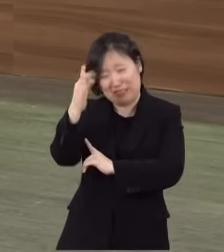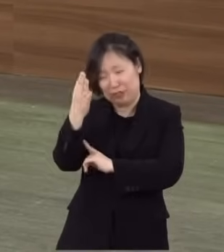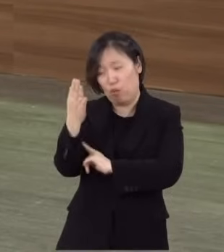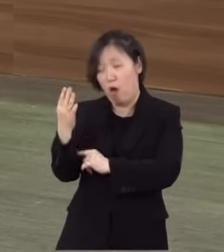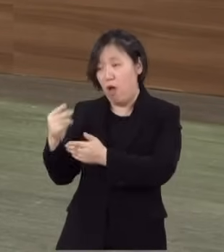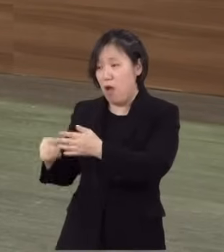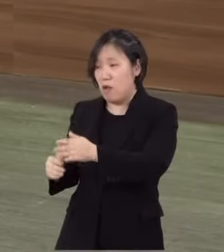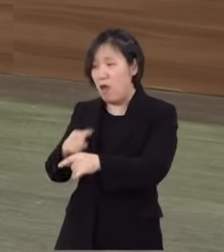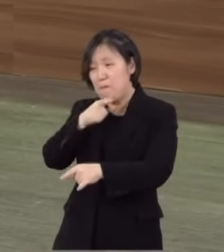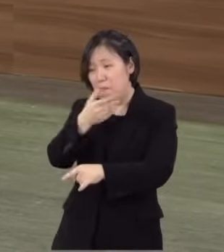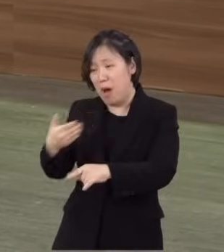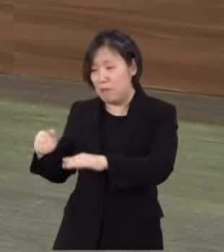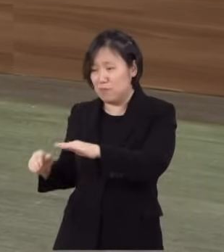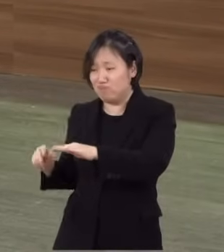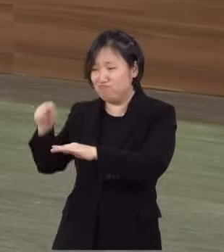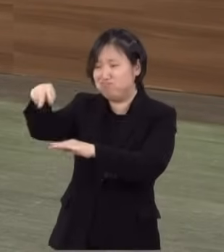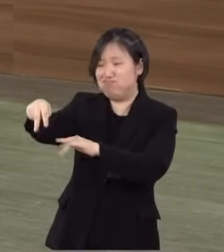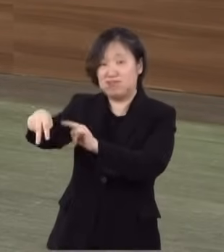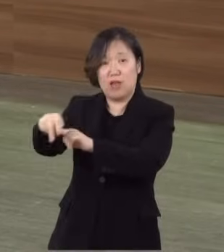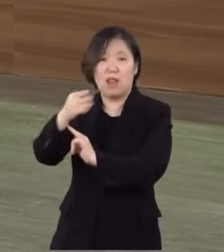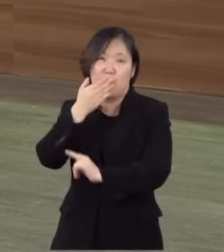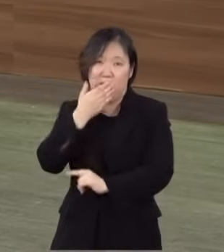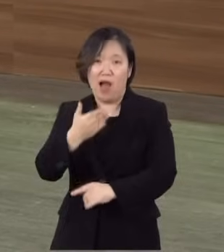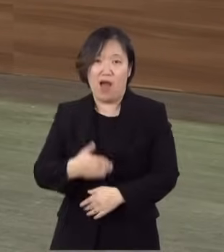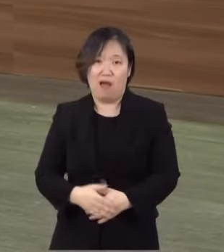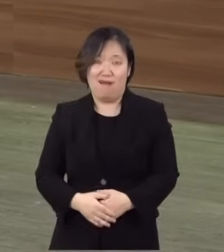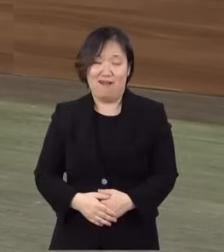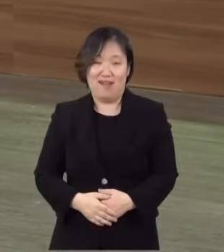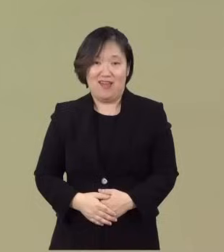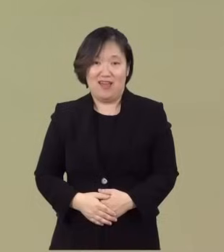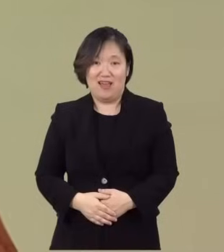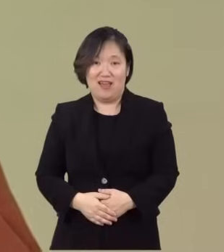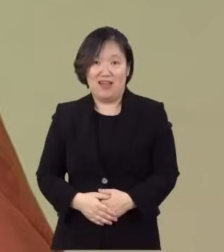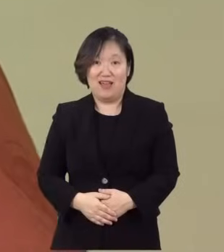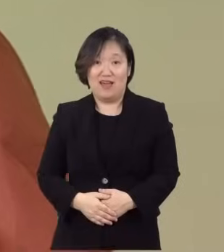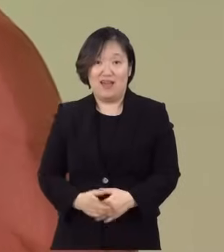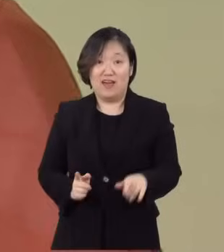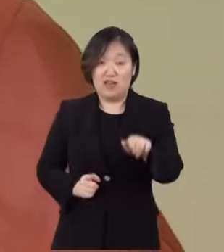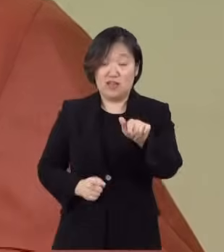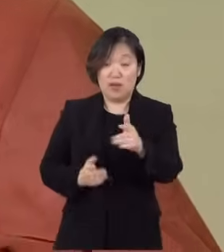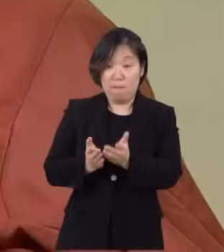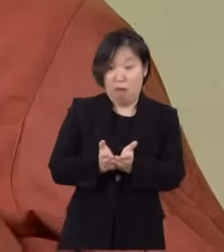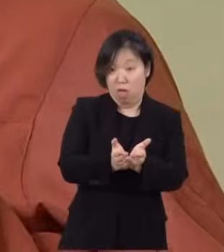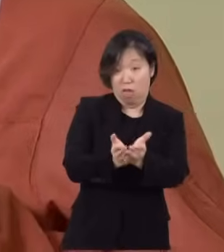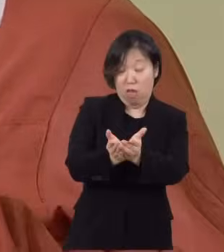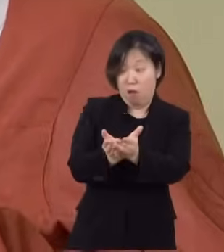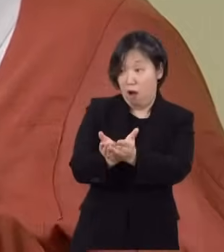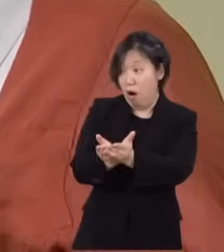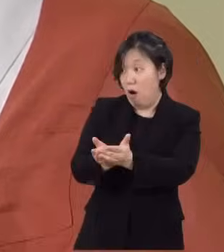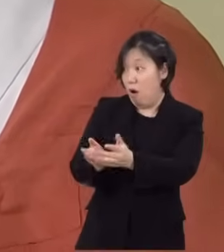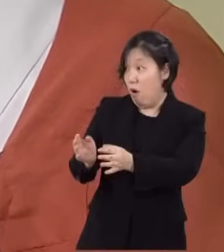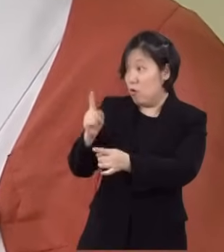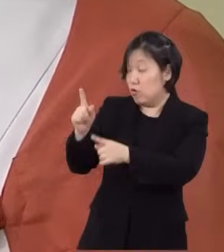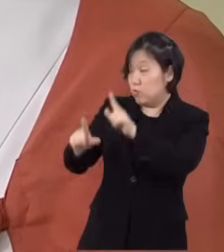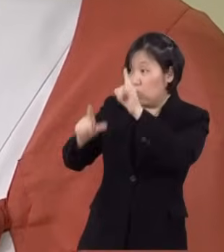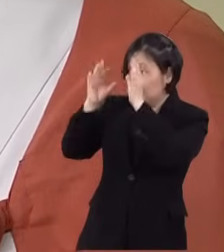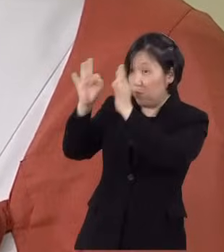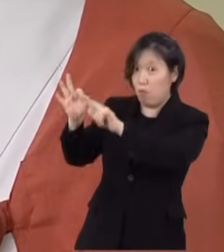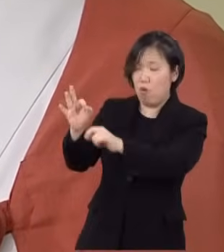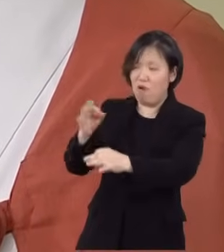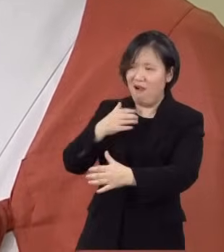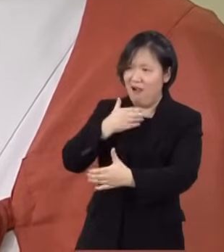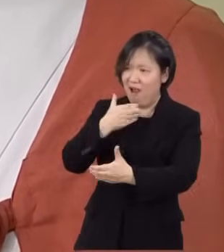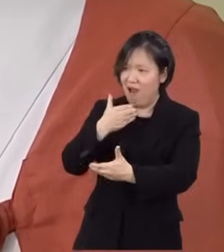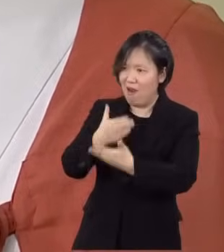모습을 보며이 배를 끌고 왔던 뱃사공이 마음에서 청난 감동을 느끼게